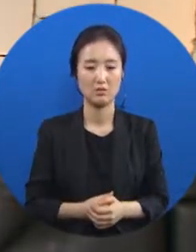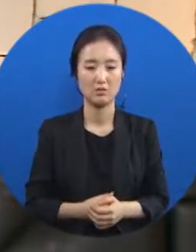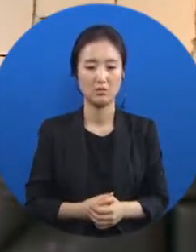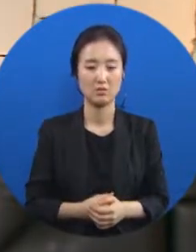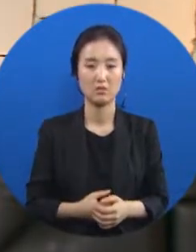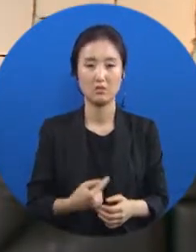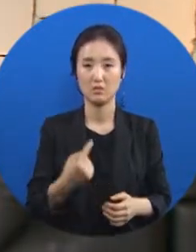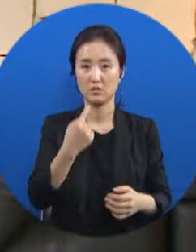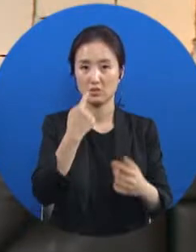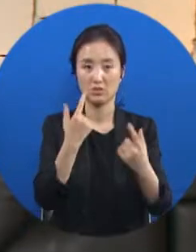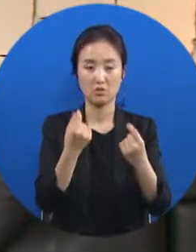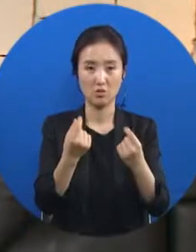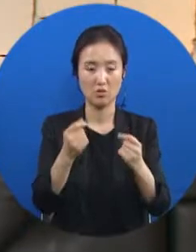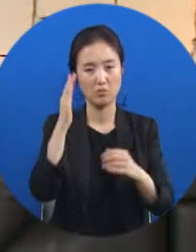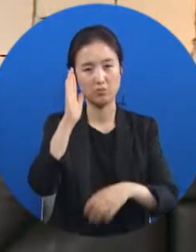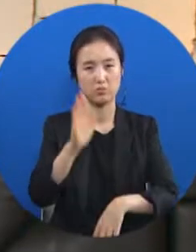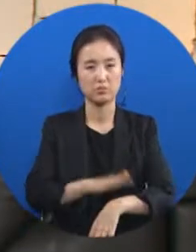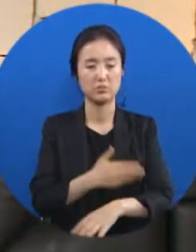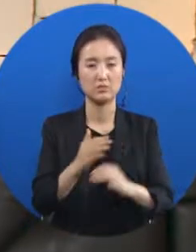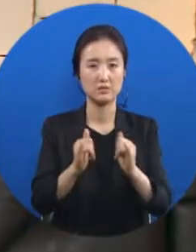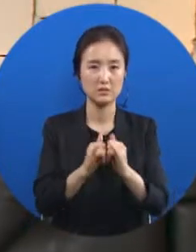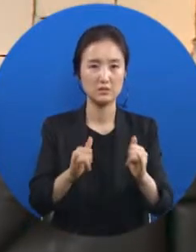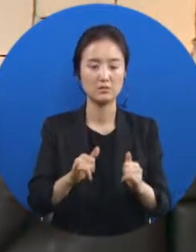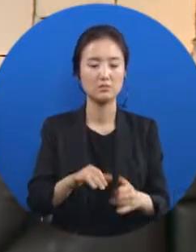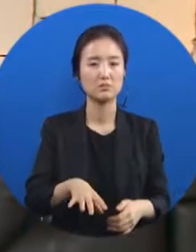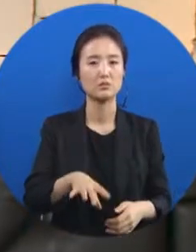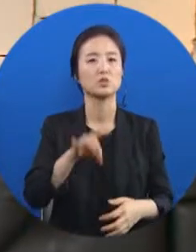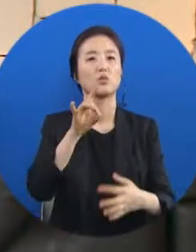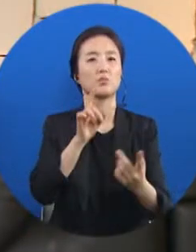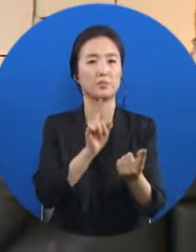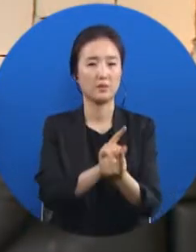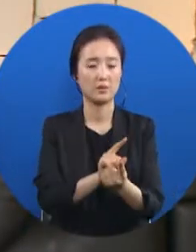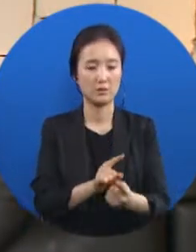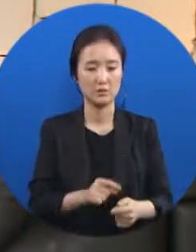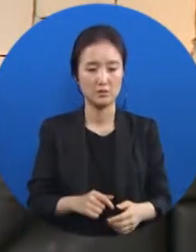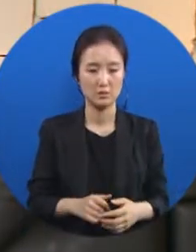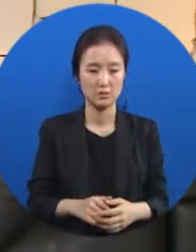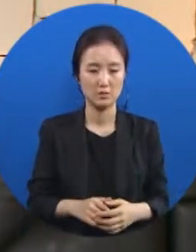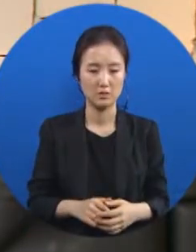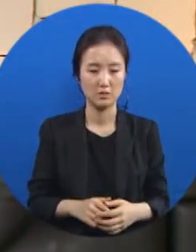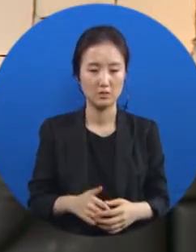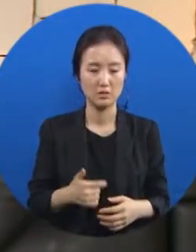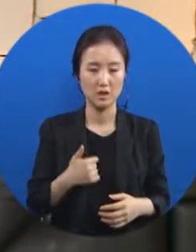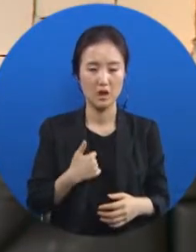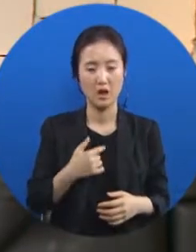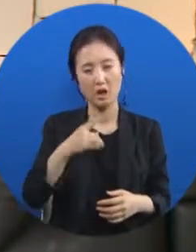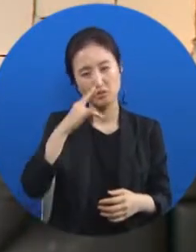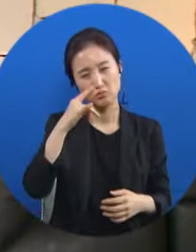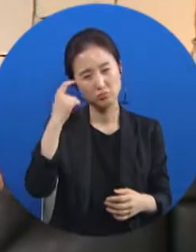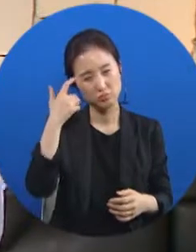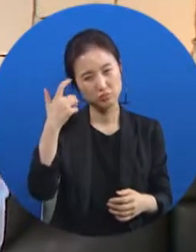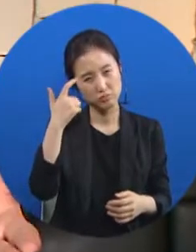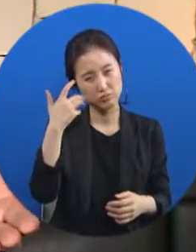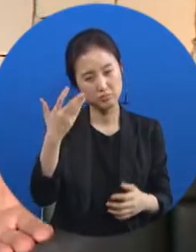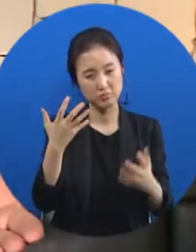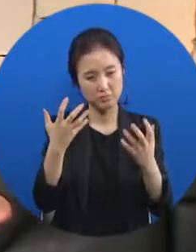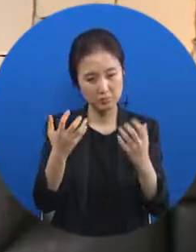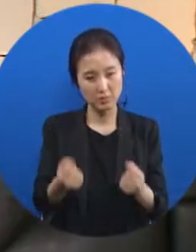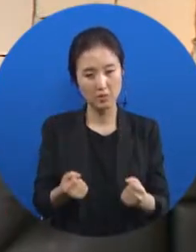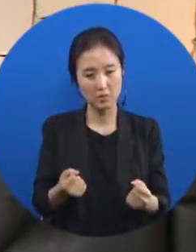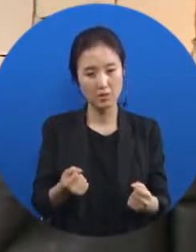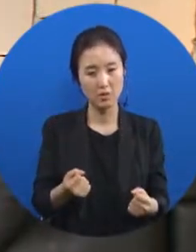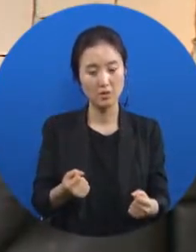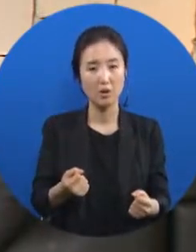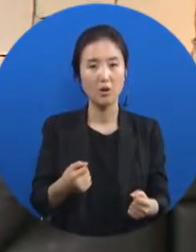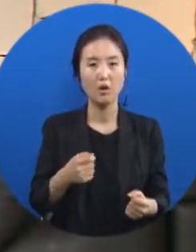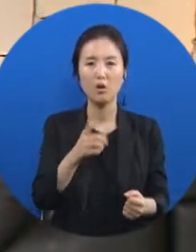너같이 공부 못하는 사람 처음 봤다. 예. 그런데 하다하다 제가 질문이 많으니까 왜 두동사가